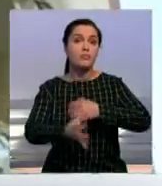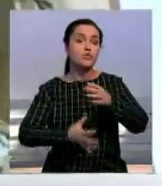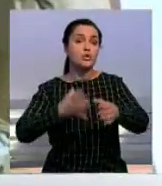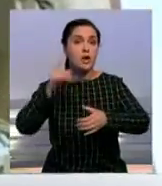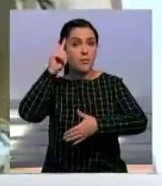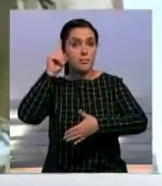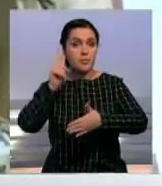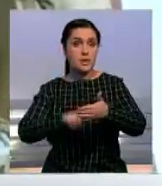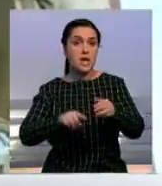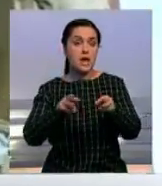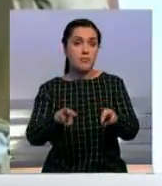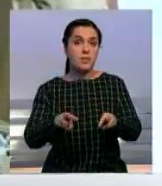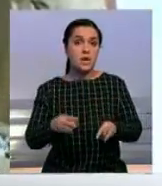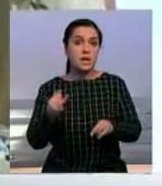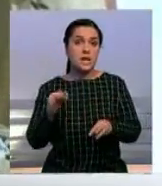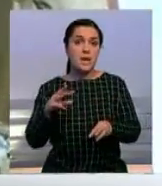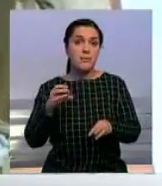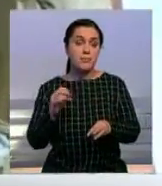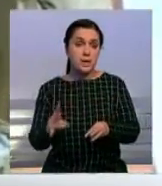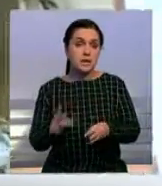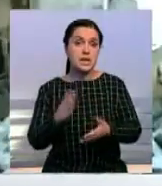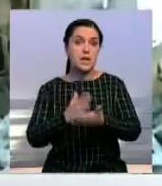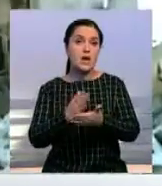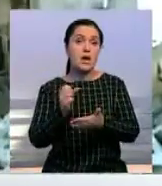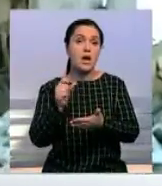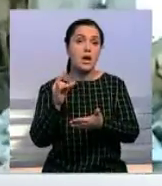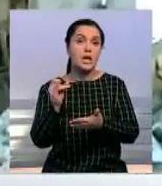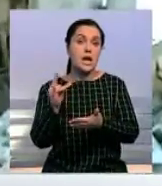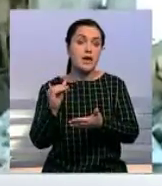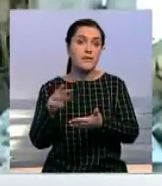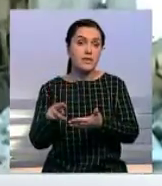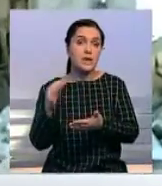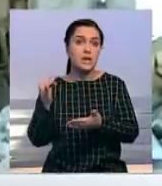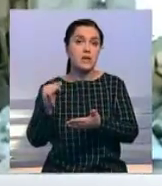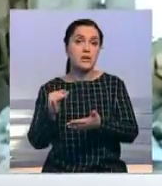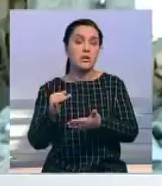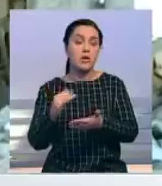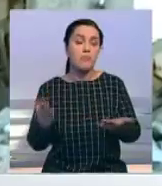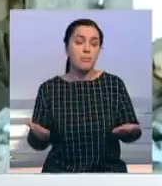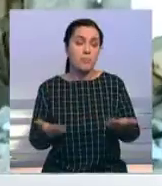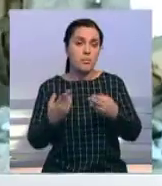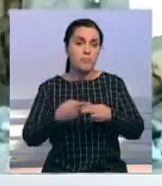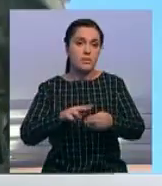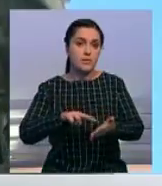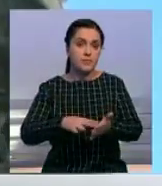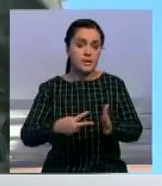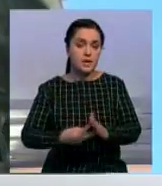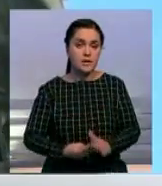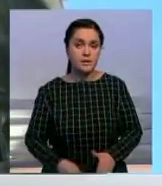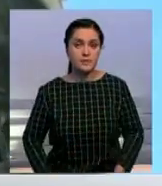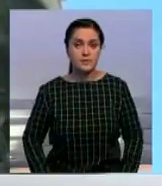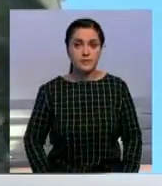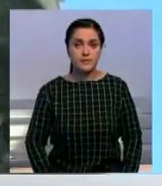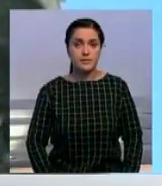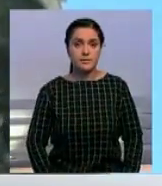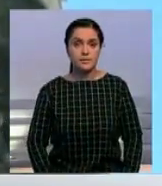признанным правительством Йемена. Саудовская Аравия и ее союзники поддержали эту инициативу.